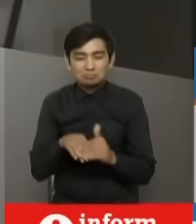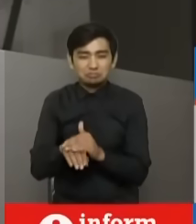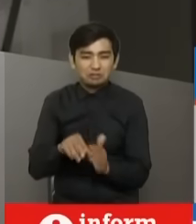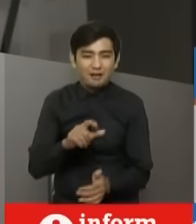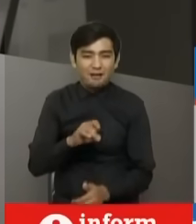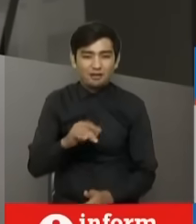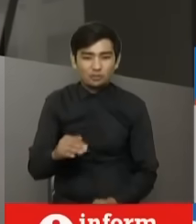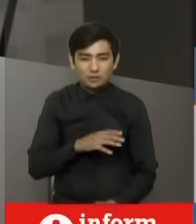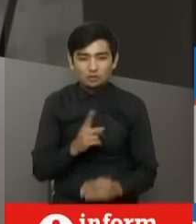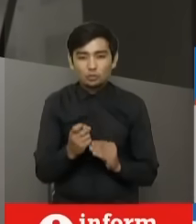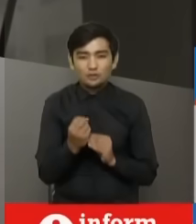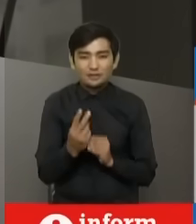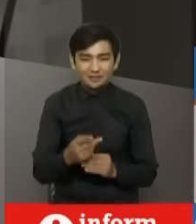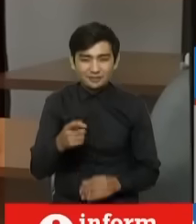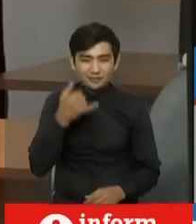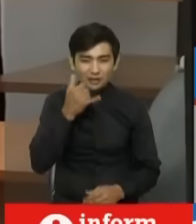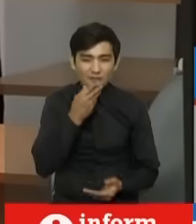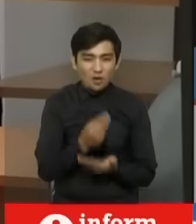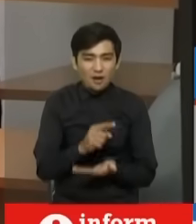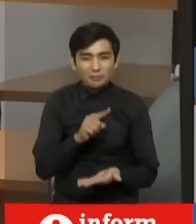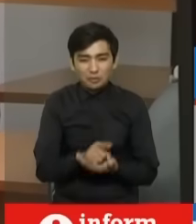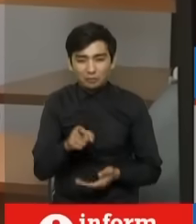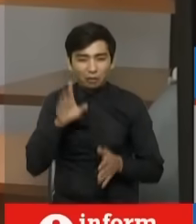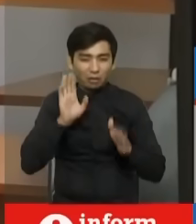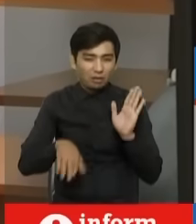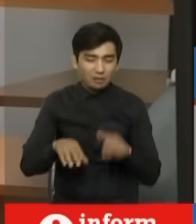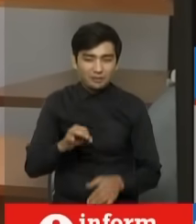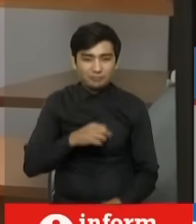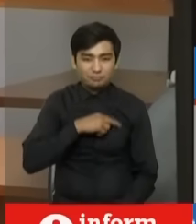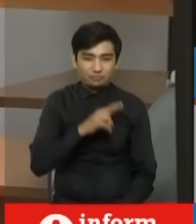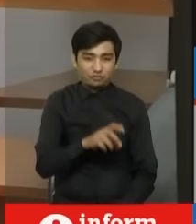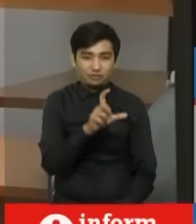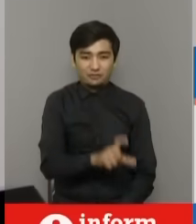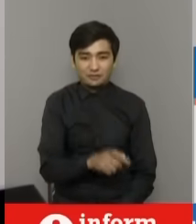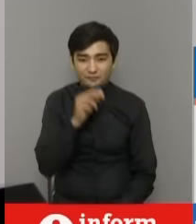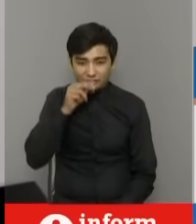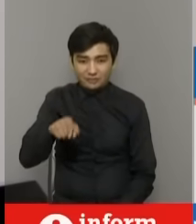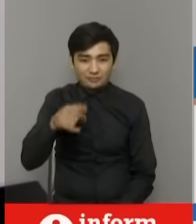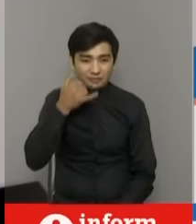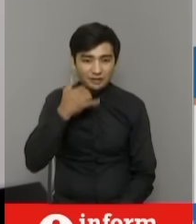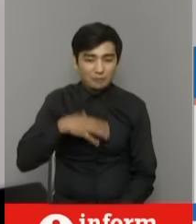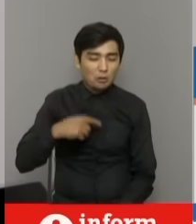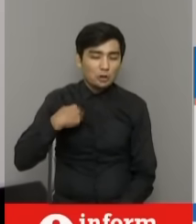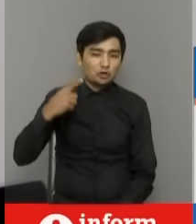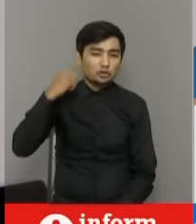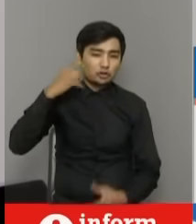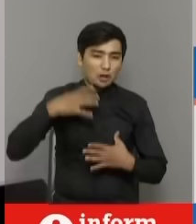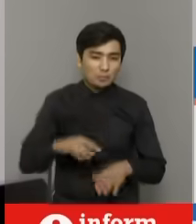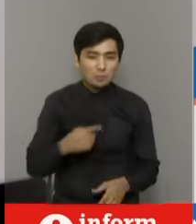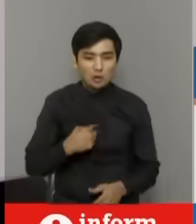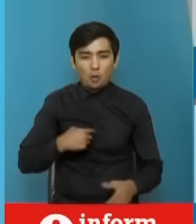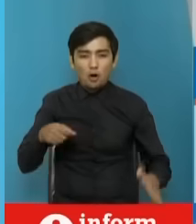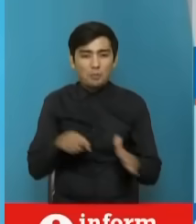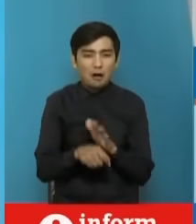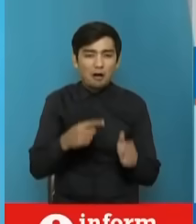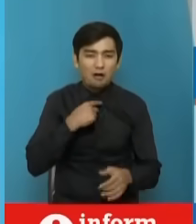диспетчер 112 халатно отнесся к своим обязанностям. В результате погиб человек. Подсудимый же заявил, что не слышал слов «меня убивают».